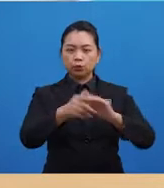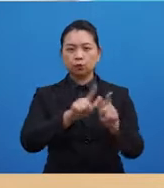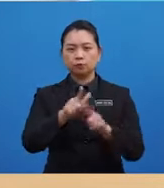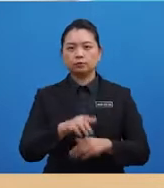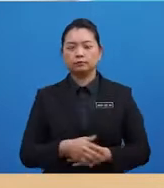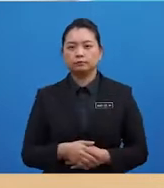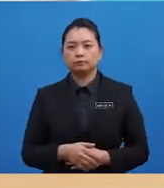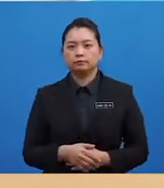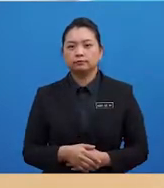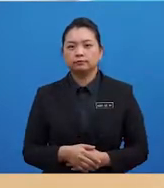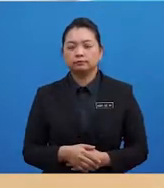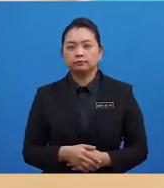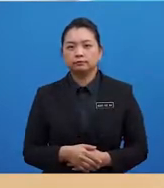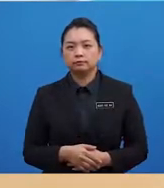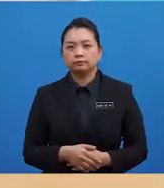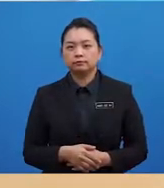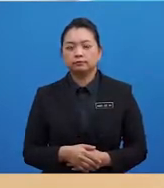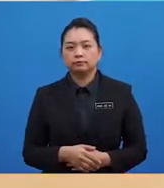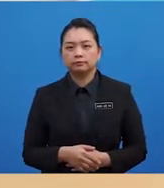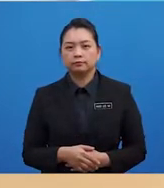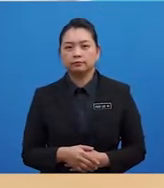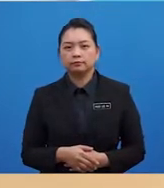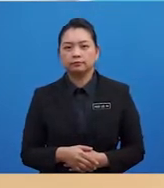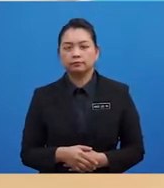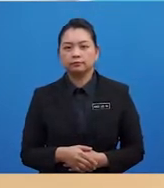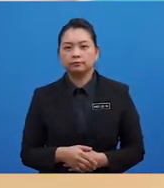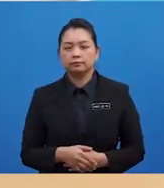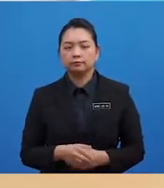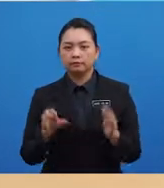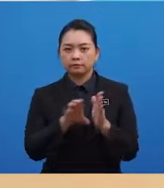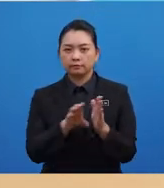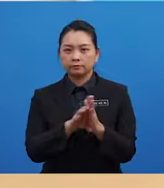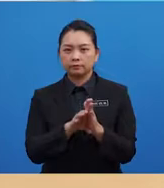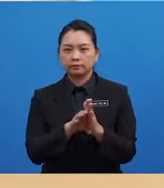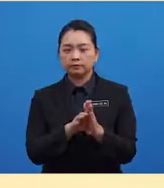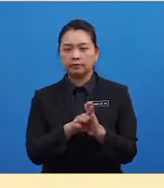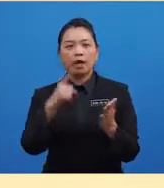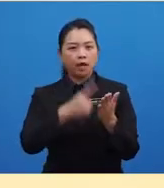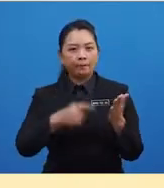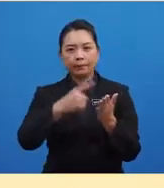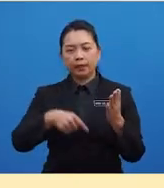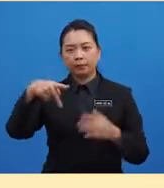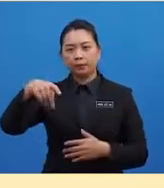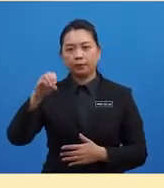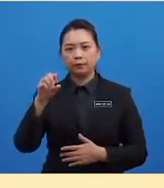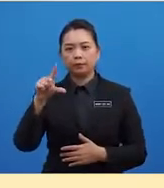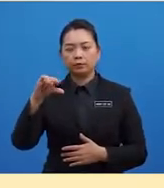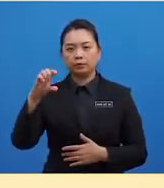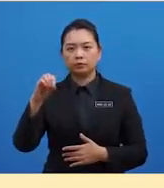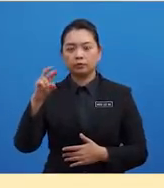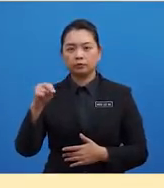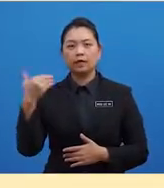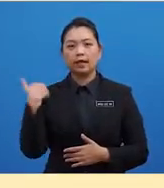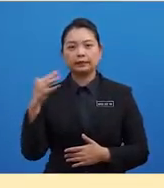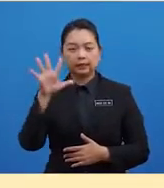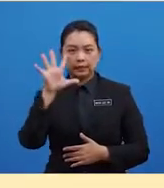sebagai contoh, sebarang poligon yang mempunyai 5 sisi lurus dikenali sebagai pentagon. Cuba lihat pada